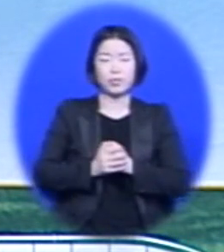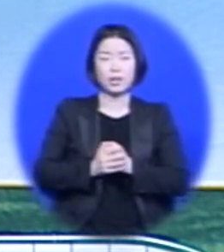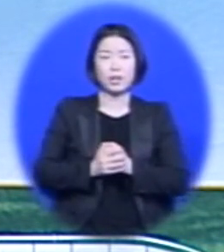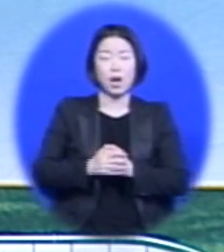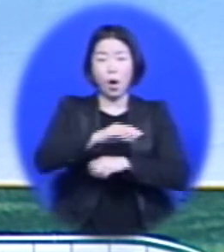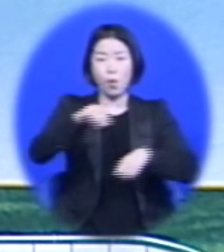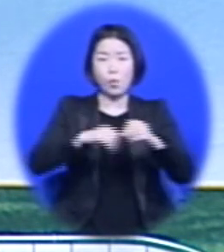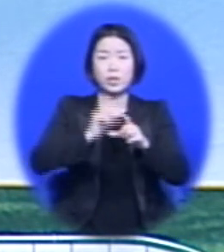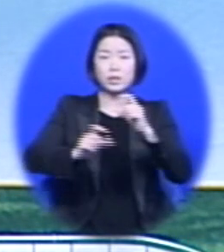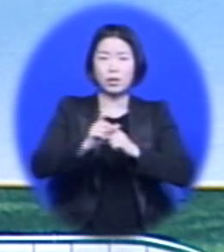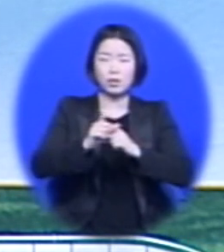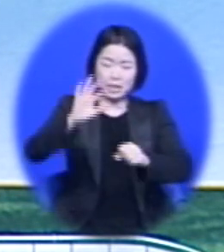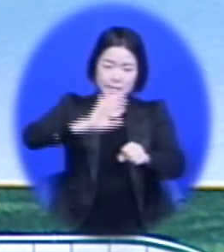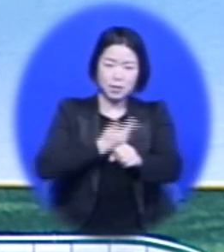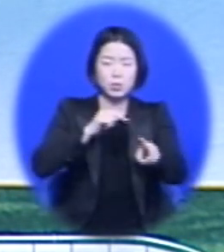오히려 더